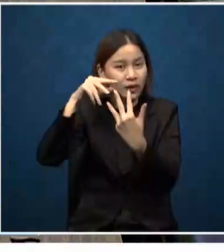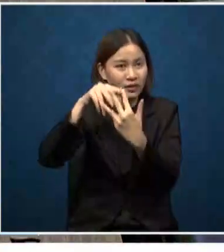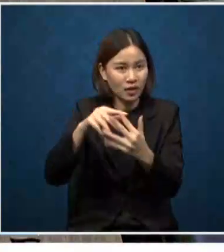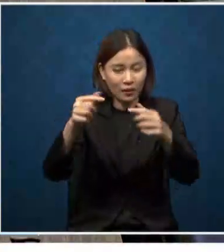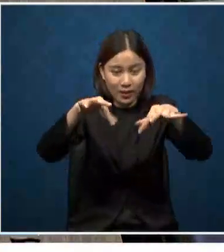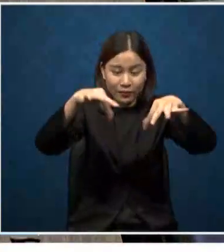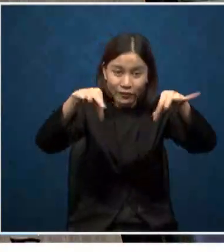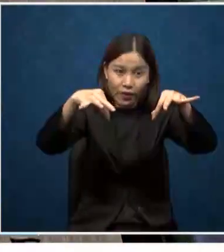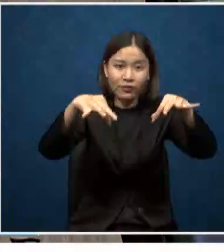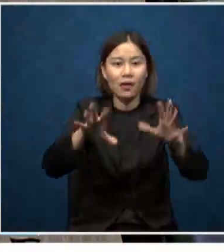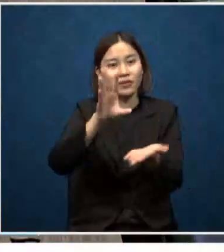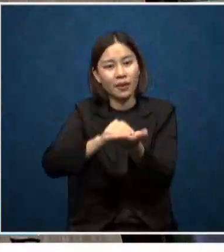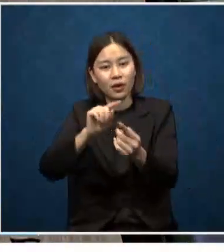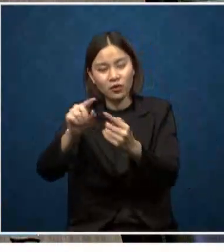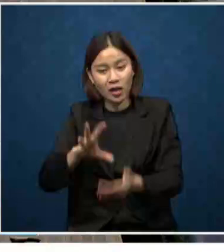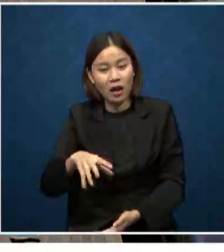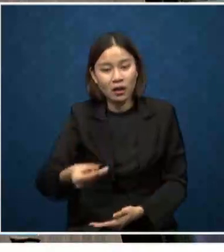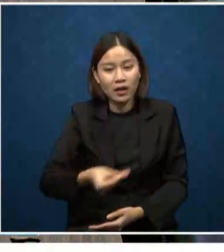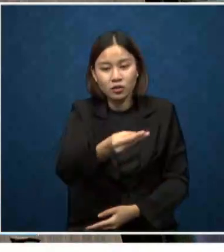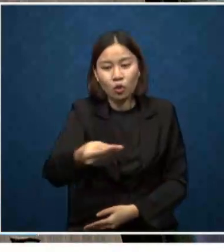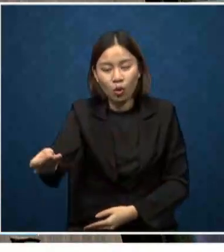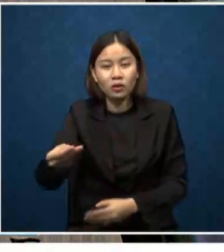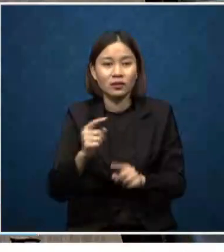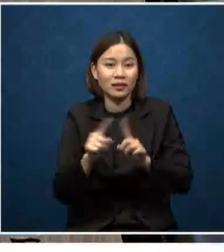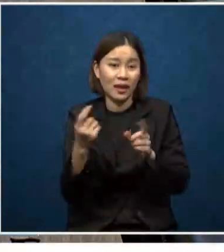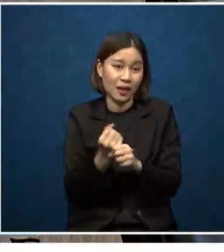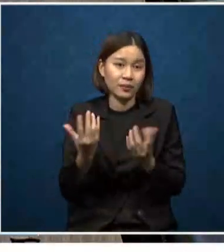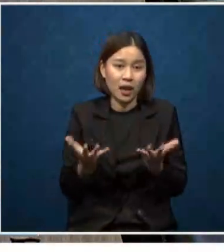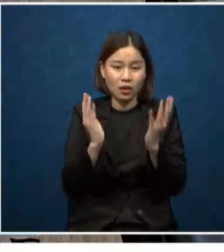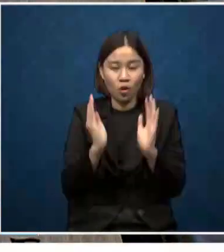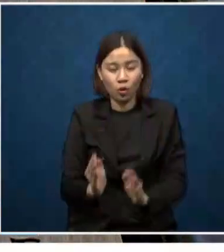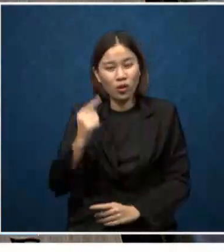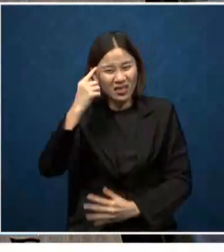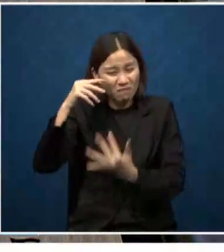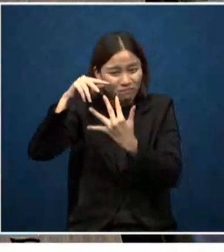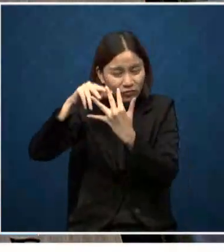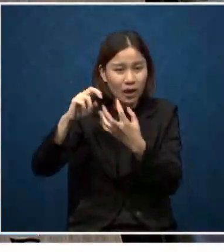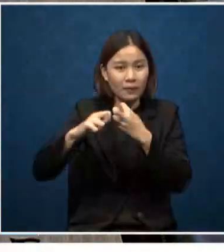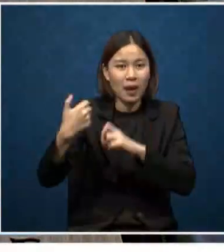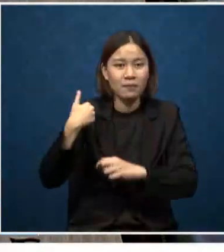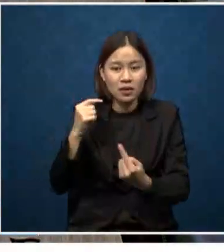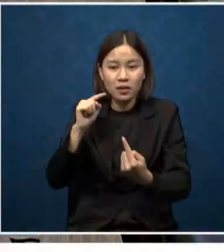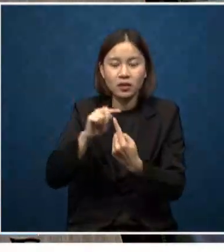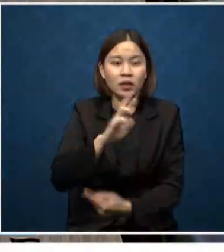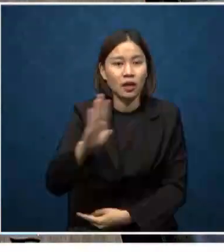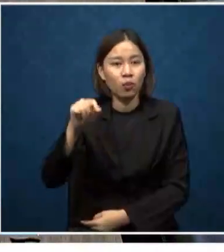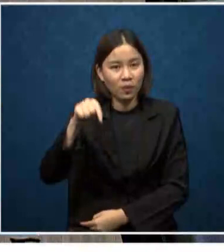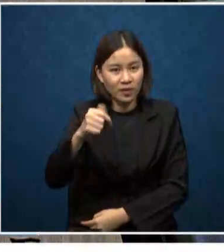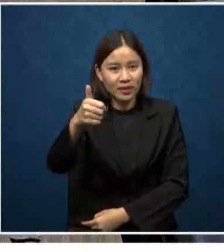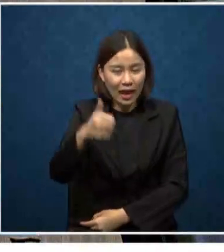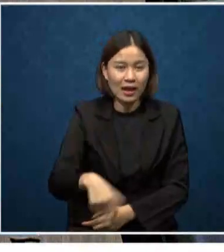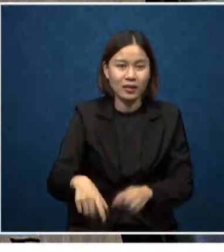ฟอร์มหรือเอาข้อมูลเนี่ยไปใช้แต่ทำยังไงที่จะให้คนที่มีปัญหาสุขภาพจิตเนี่ยเขาเข้าถึงระบบคัด